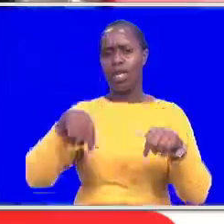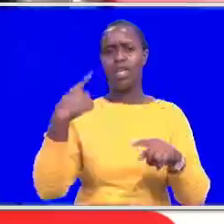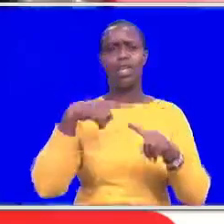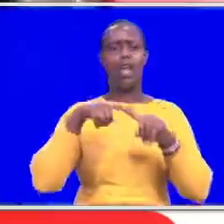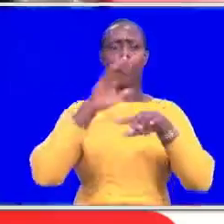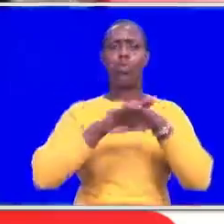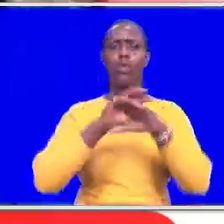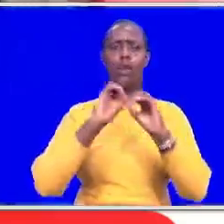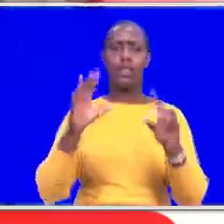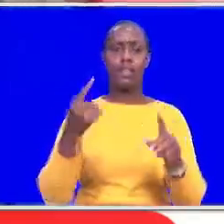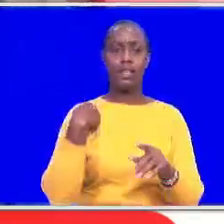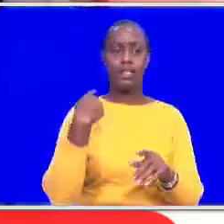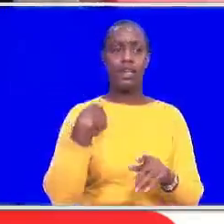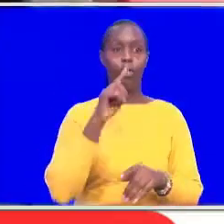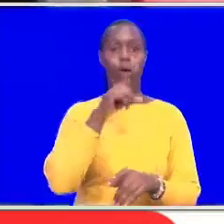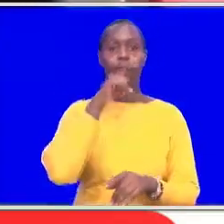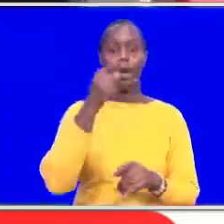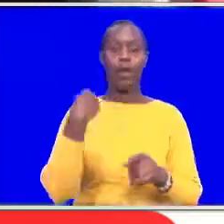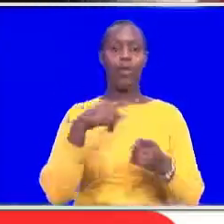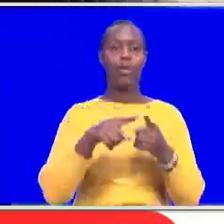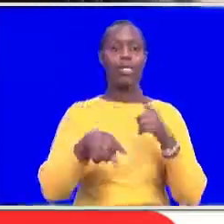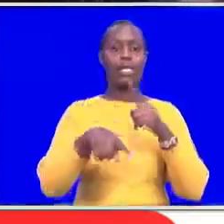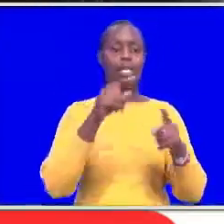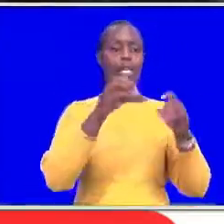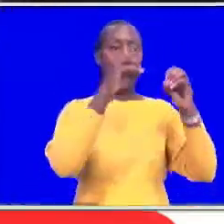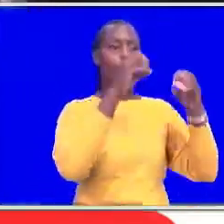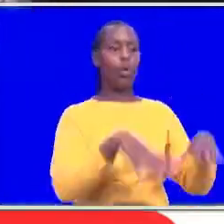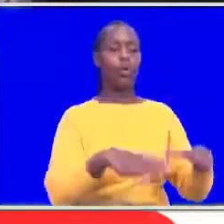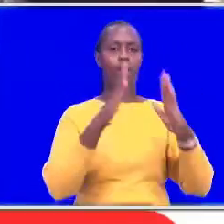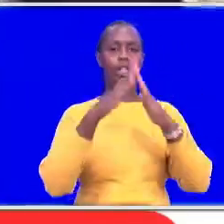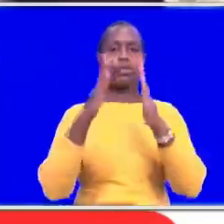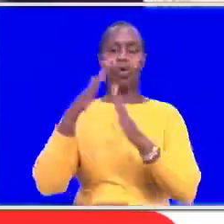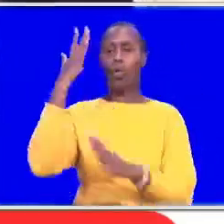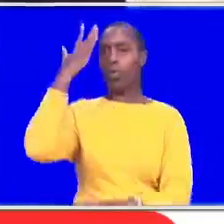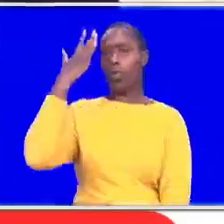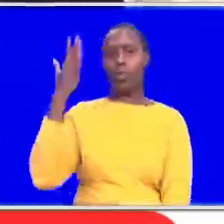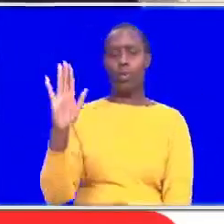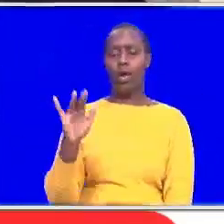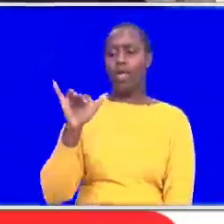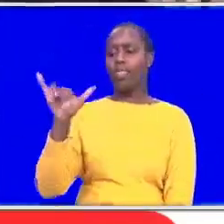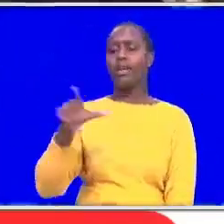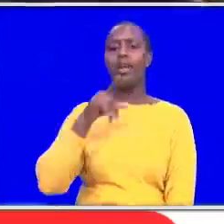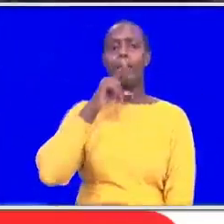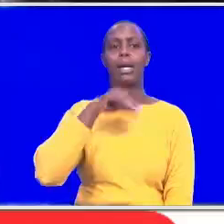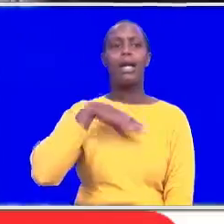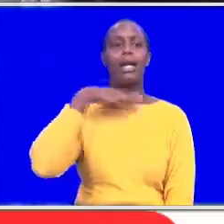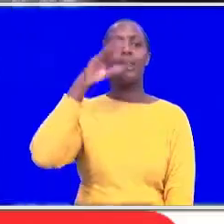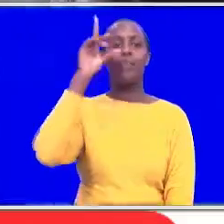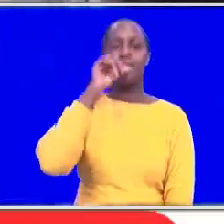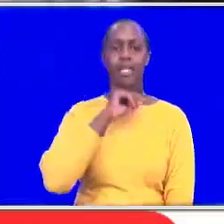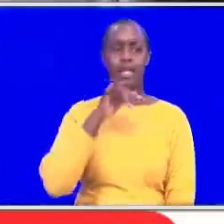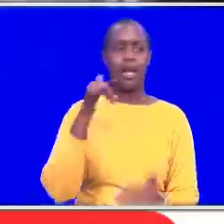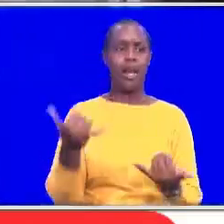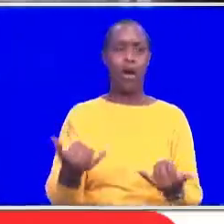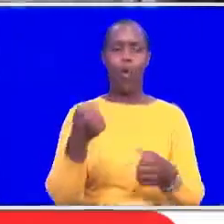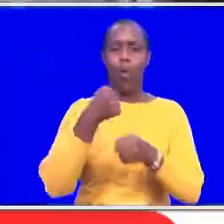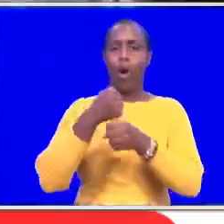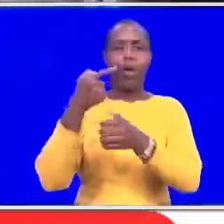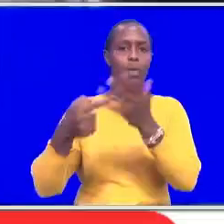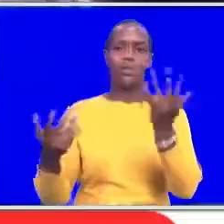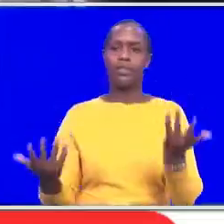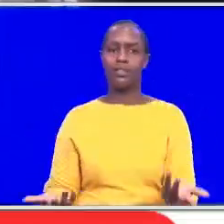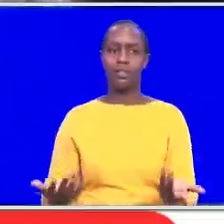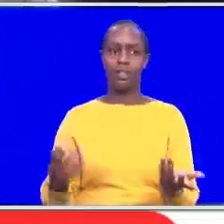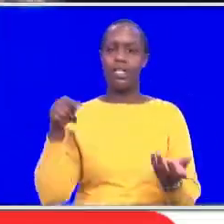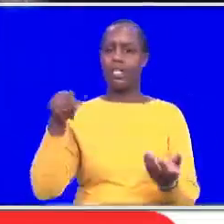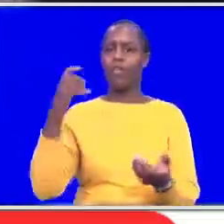ameuliwa akatupwa ndani ya choo. Ajui hiyo. Yeye anajua watu. Huyo mzee amekufa, kazi yake ni kuchukua hongo. Nenda alikuwa mwisho. Nenda alikuwa